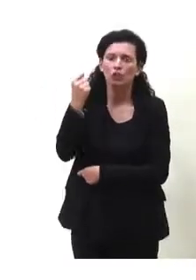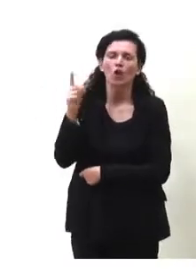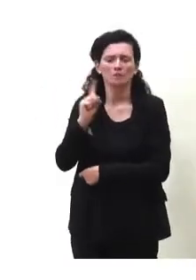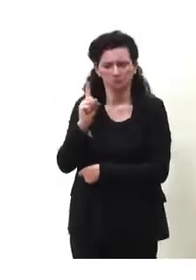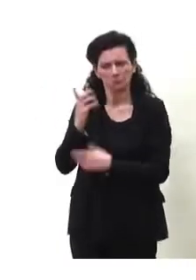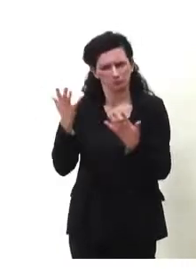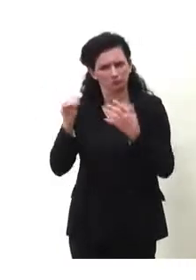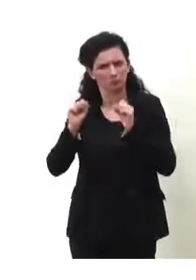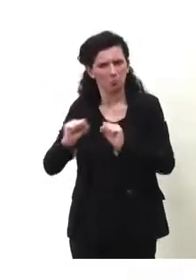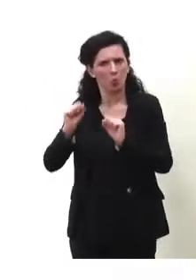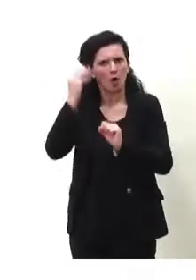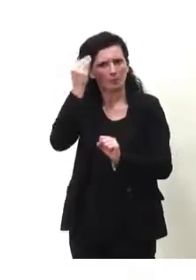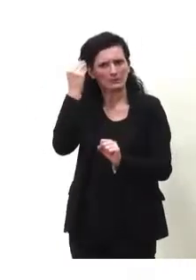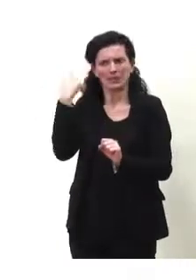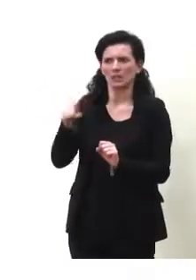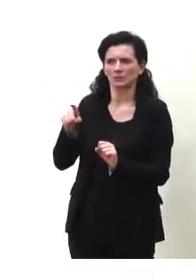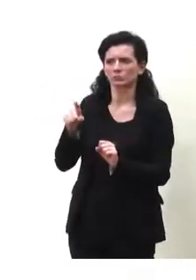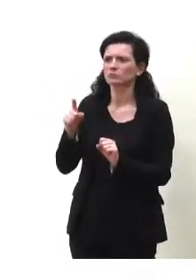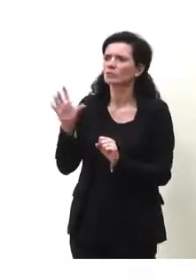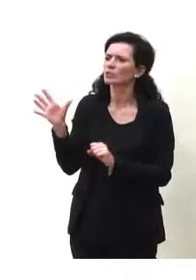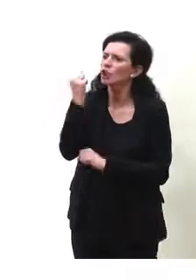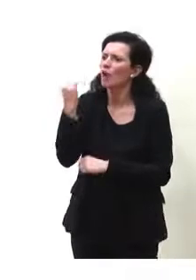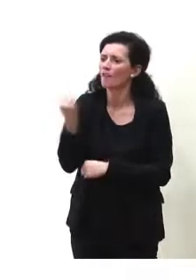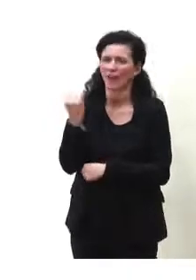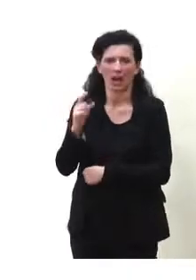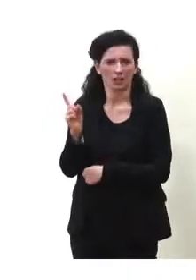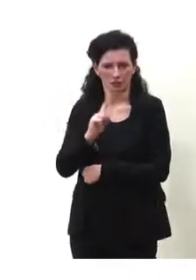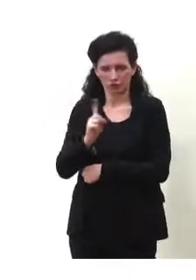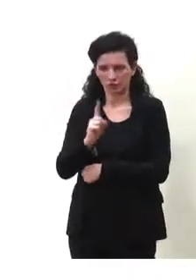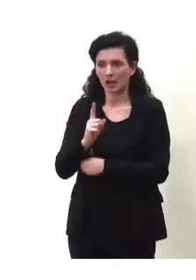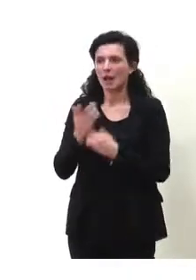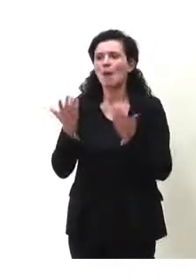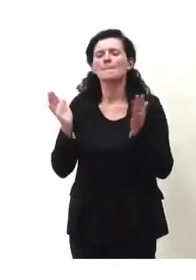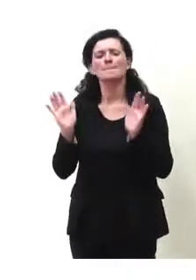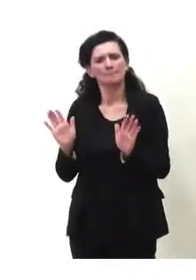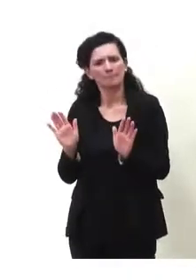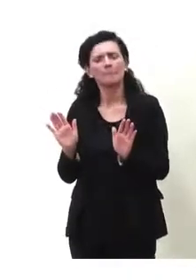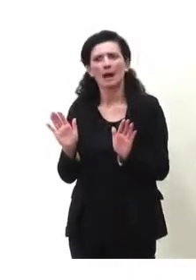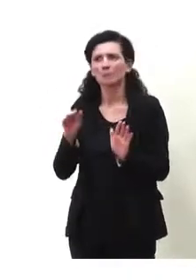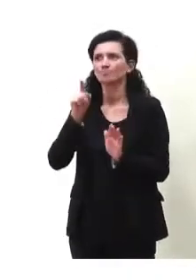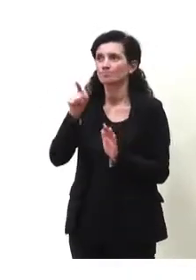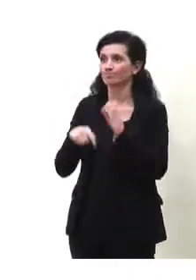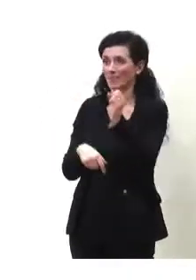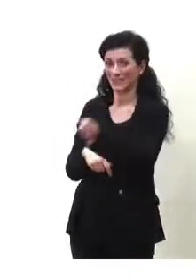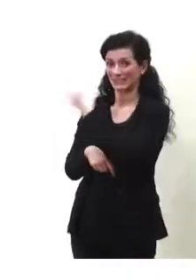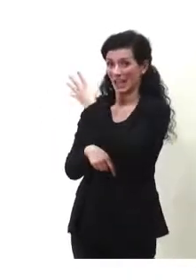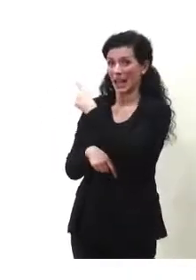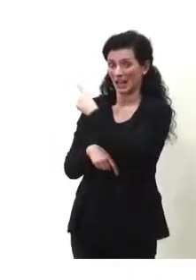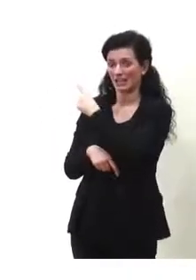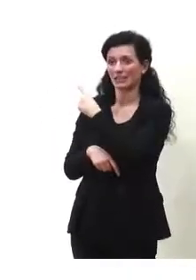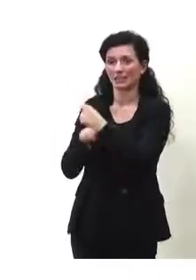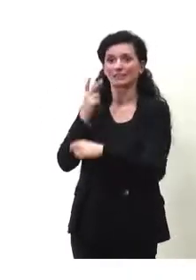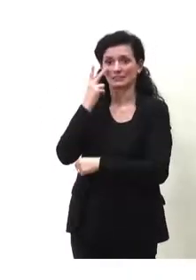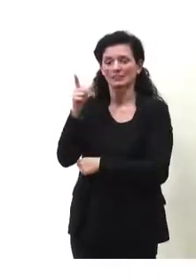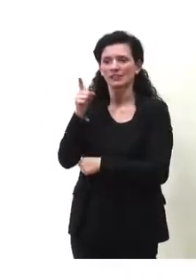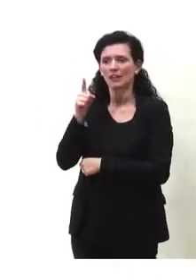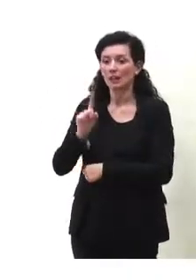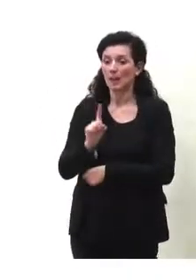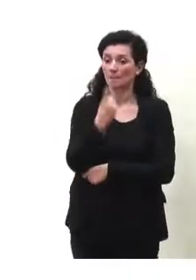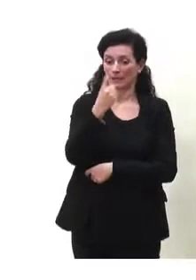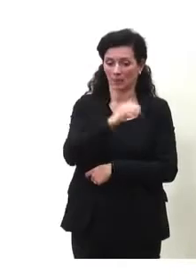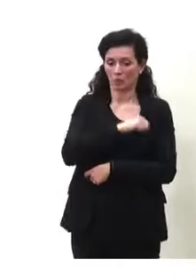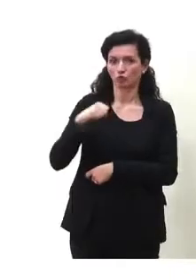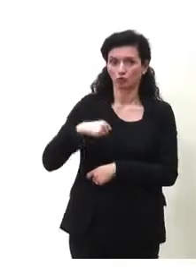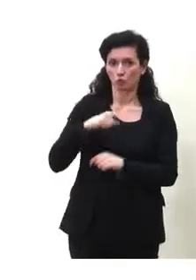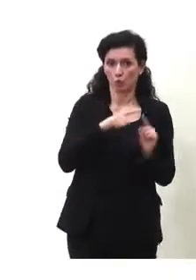può escludere questo fatto. Però qua in questa slide io vi faccio vedere dal 1 giugno in